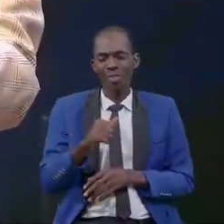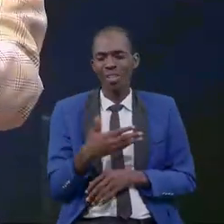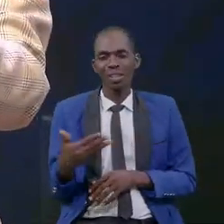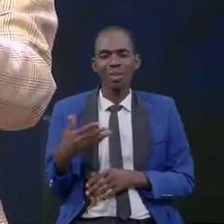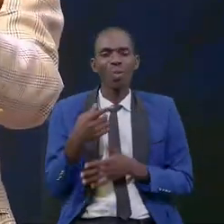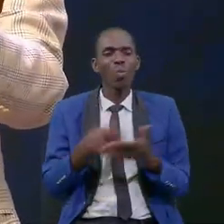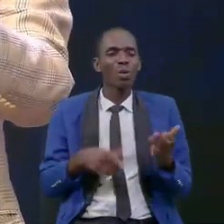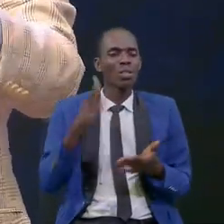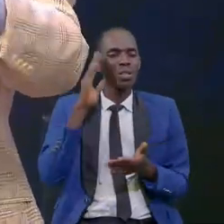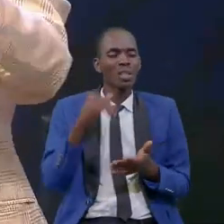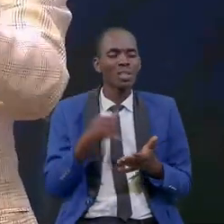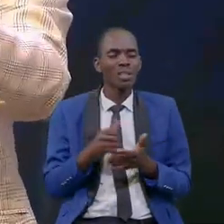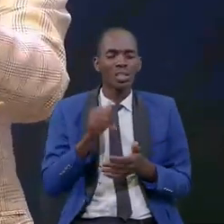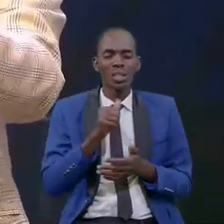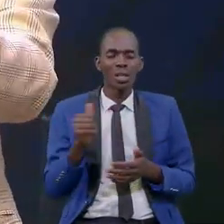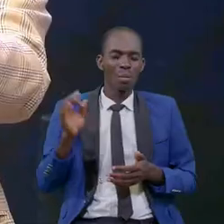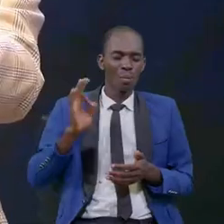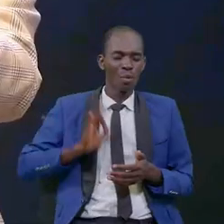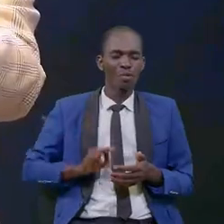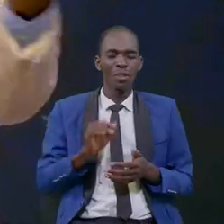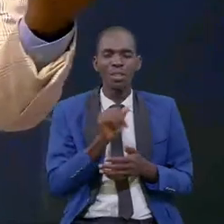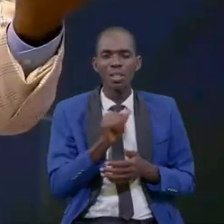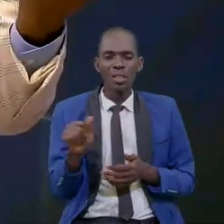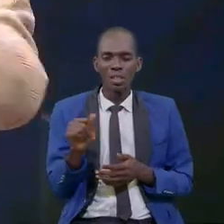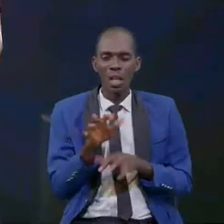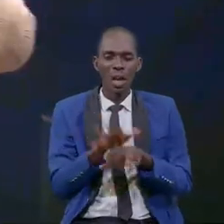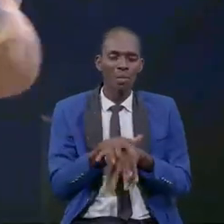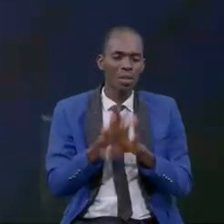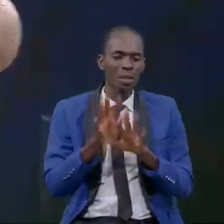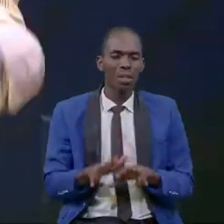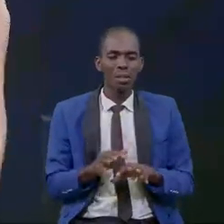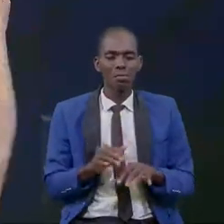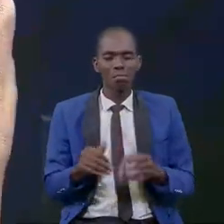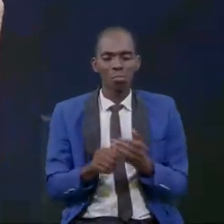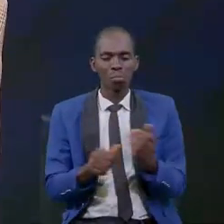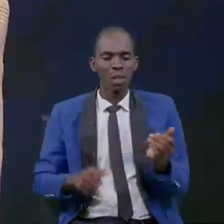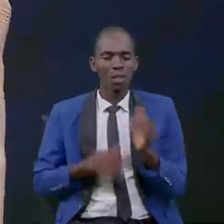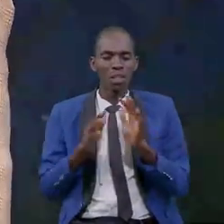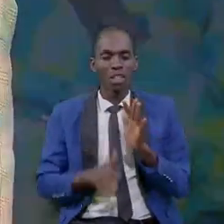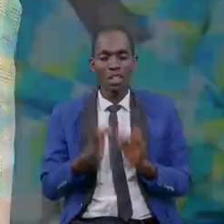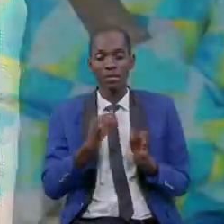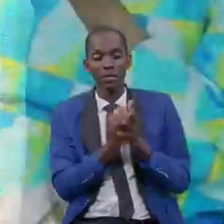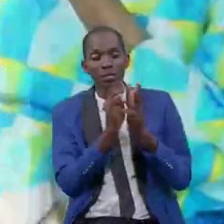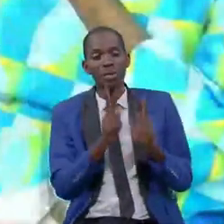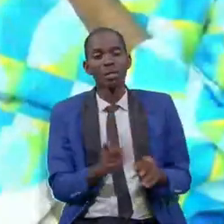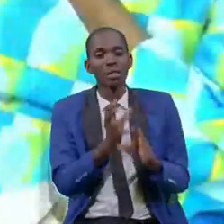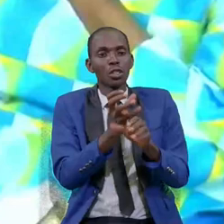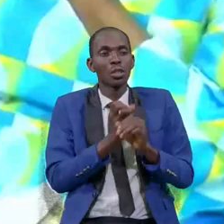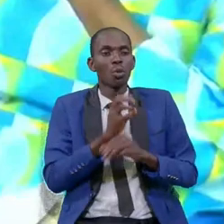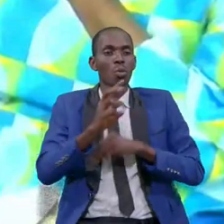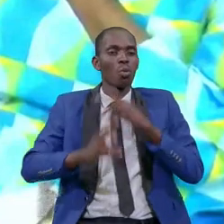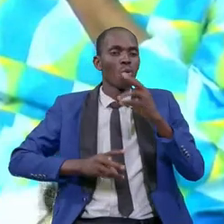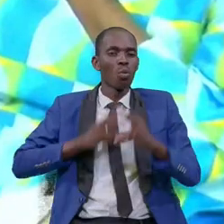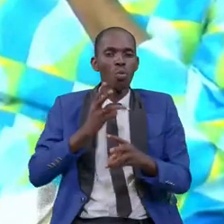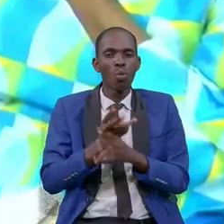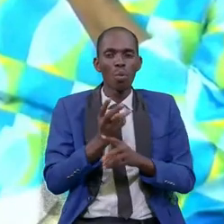que profiterait-il? Que profiterait-il à un Judas, un hypocrite, un rétrograde, de gagner